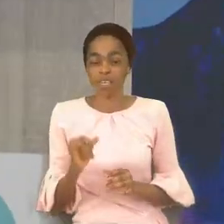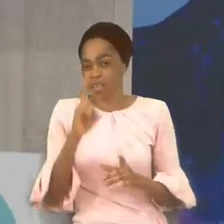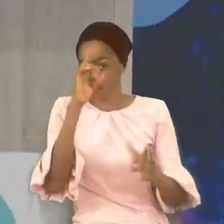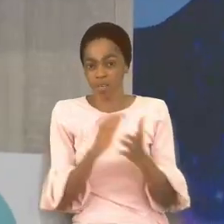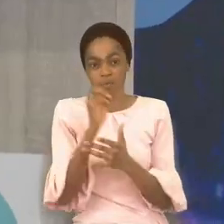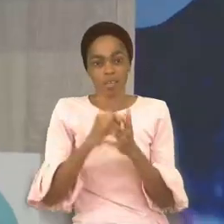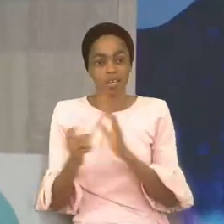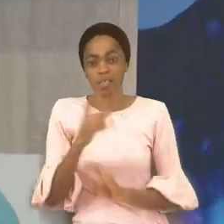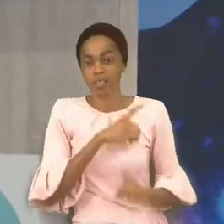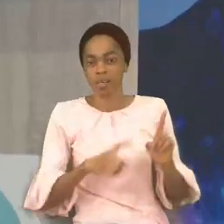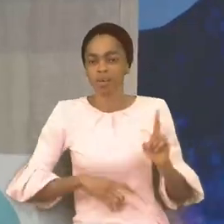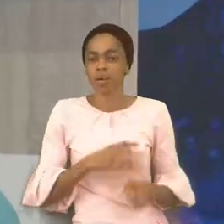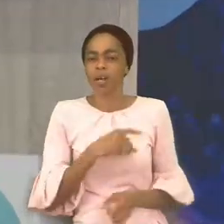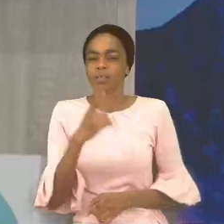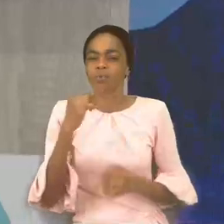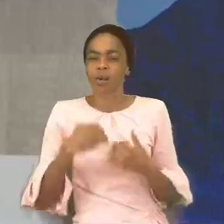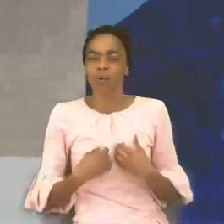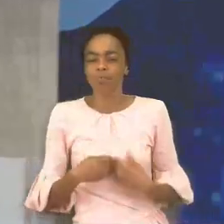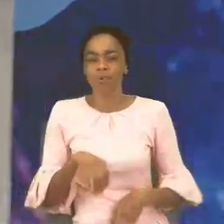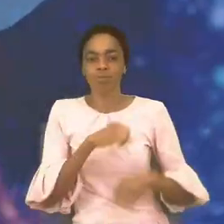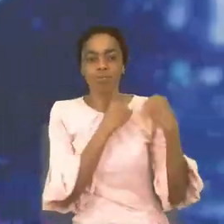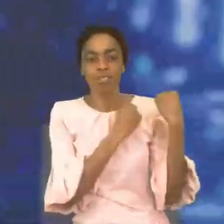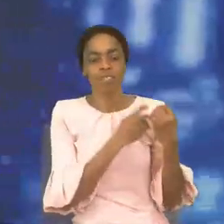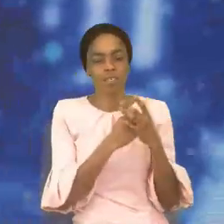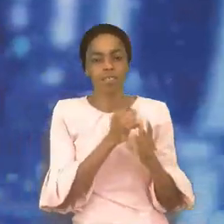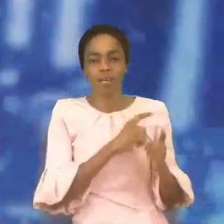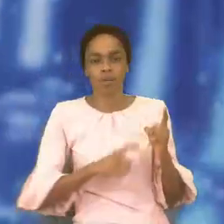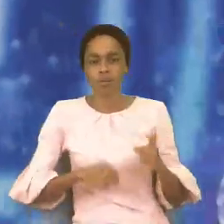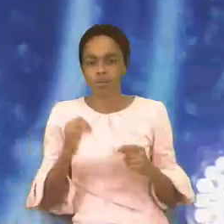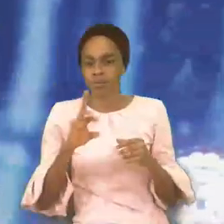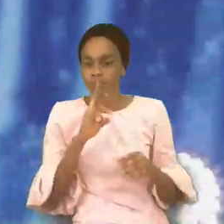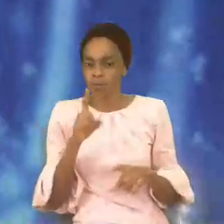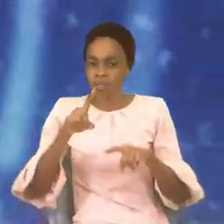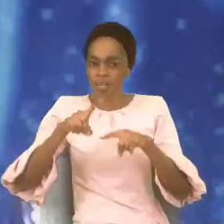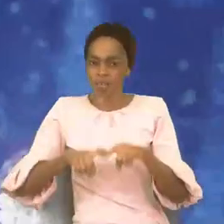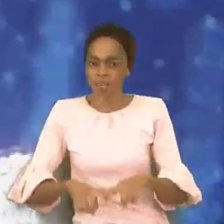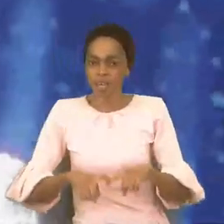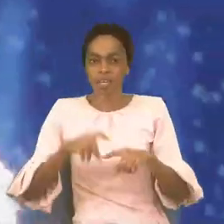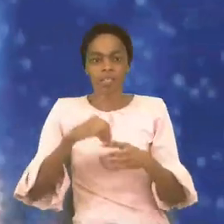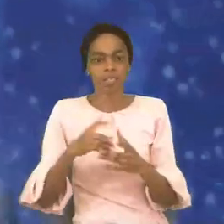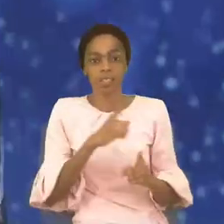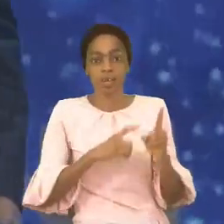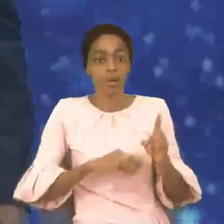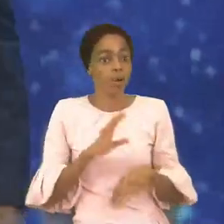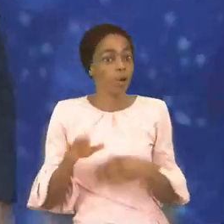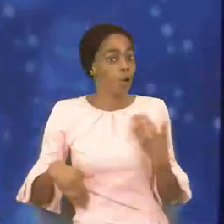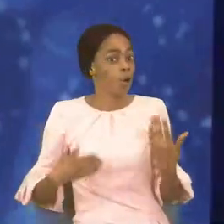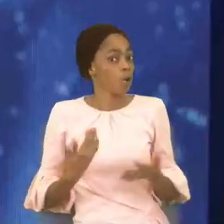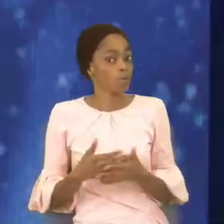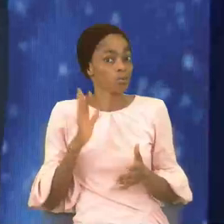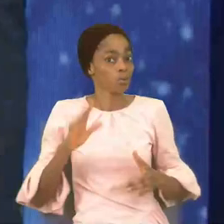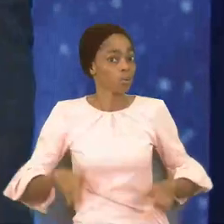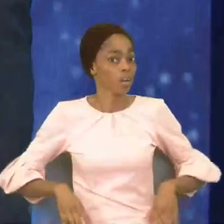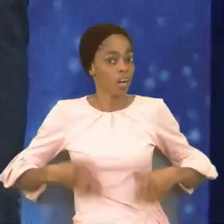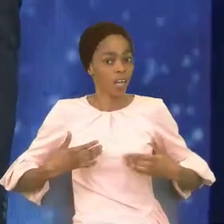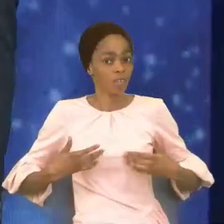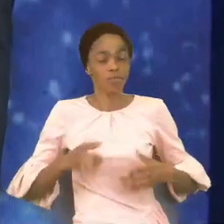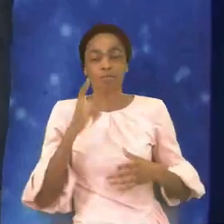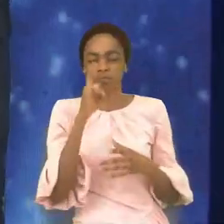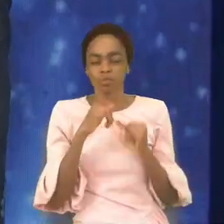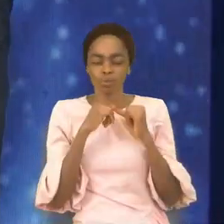un croyant en Christ et tu as la confiance en Dieu et tu t'appuies sur le Seigneur, tous les jours de ta vie, tu dois continuer